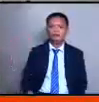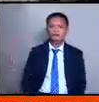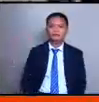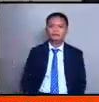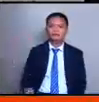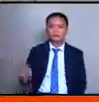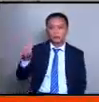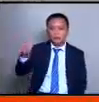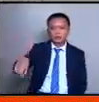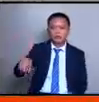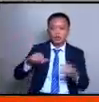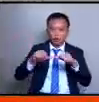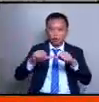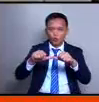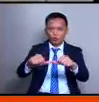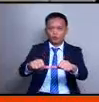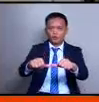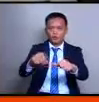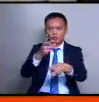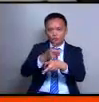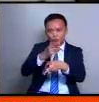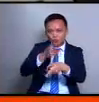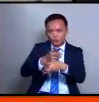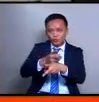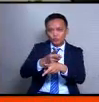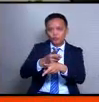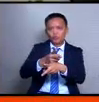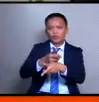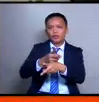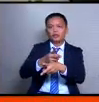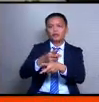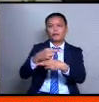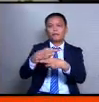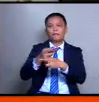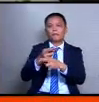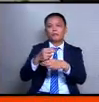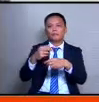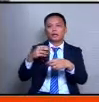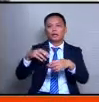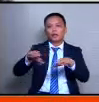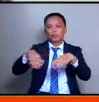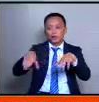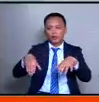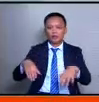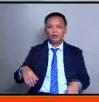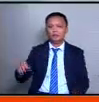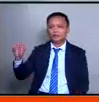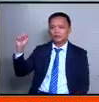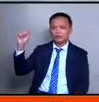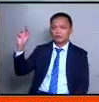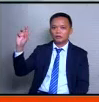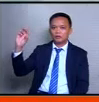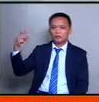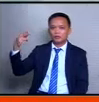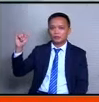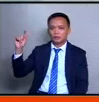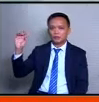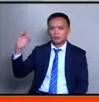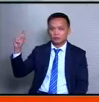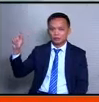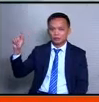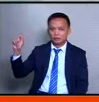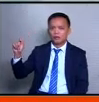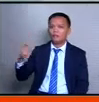Dapat may continuous monitoring ng structural audit. Okay, Architect, meron kasing sinasabi yung